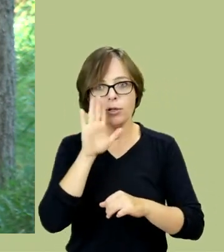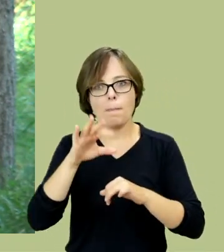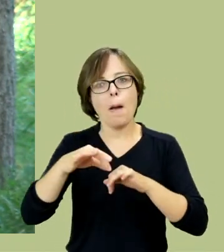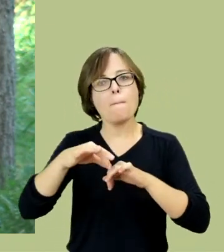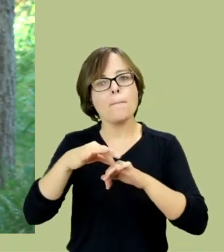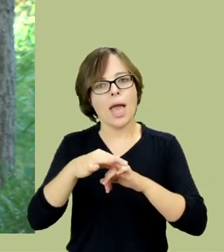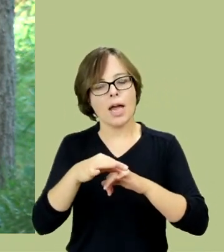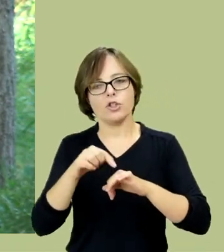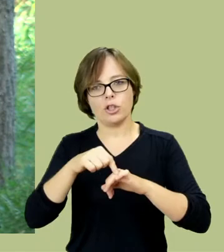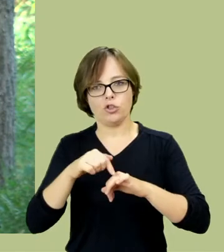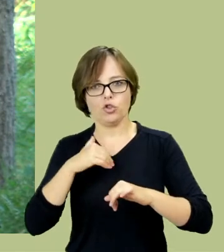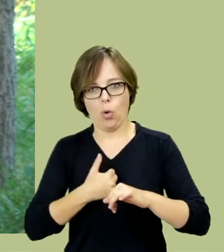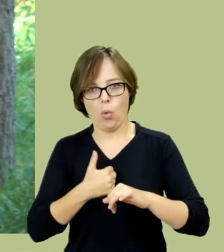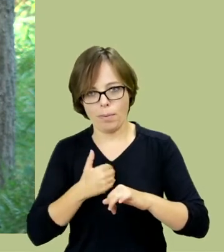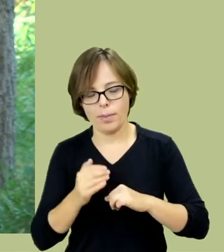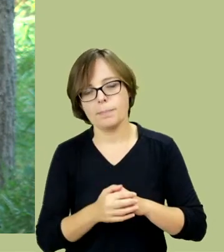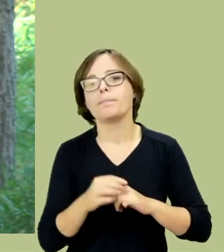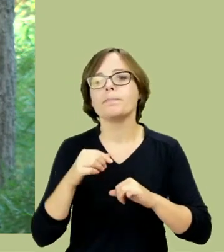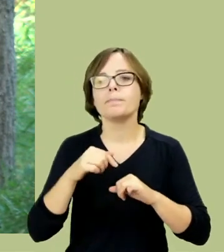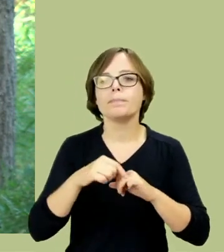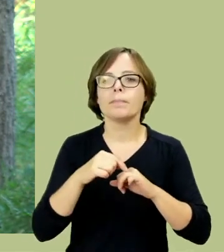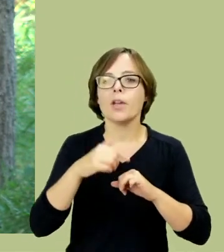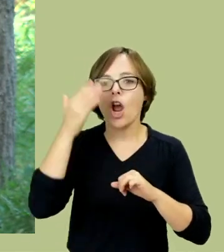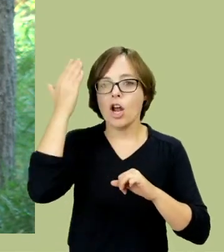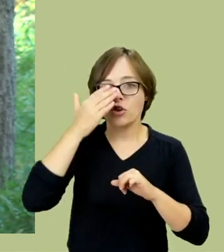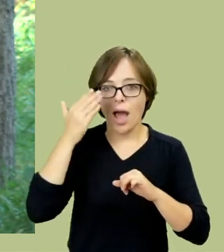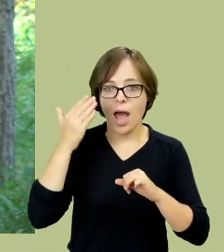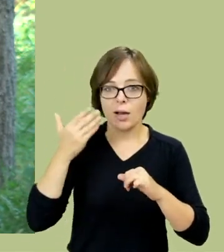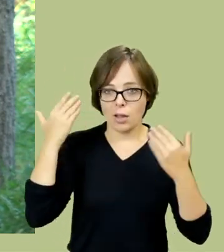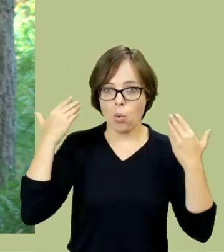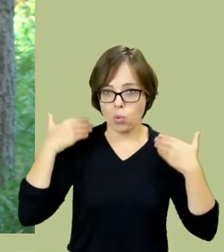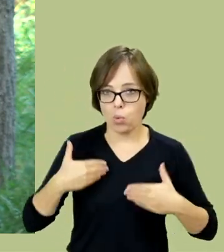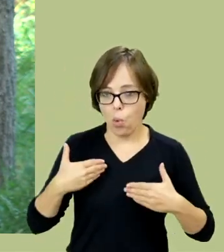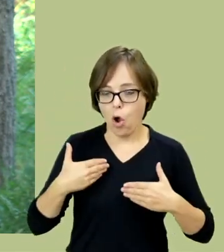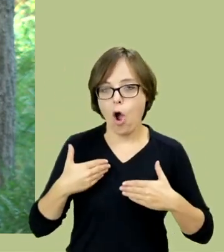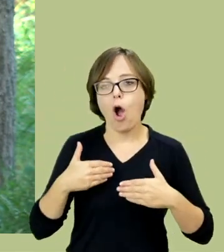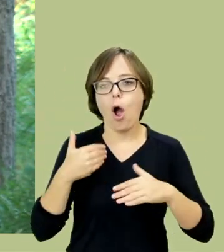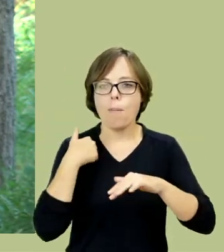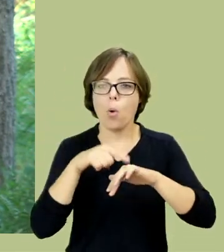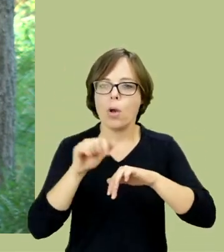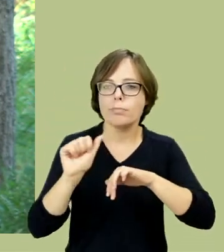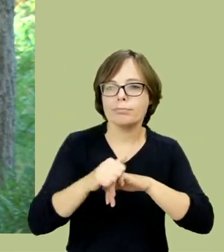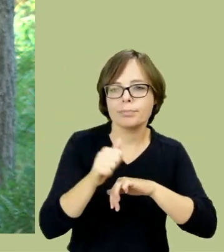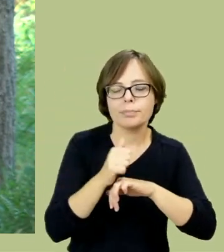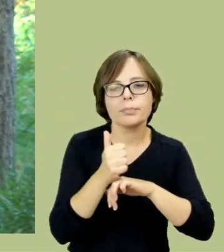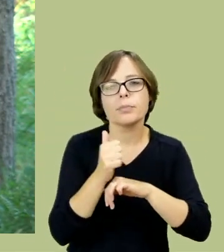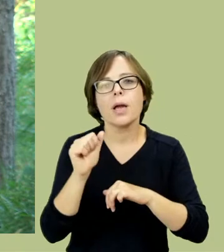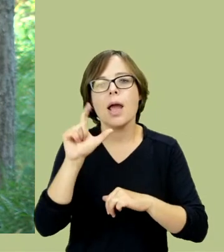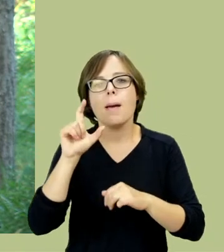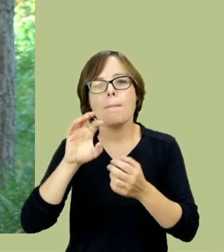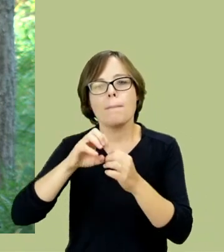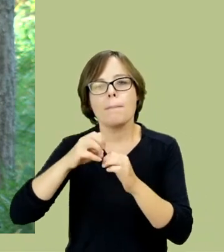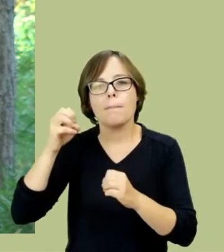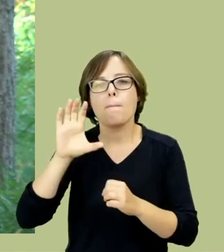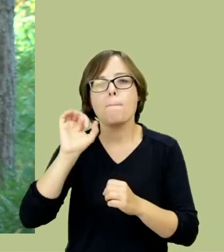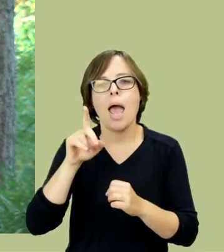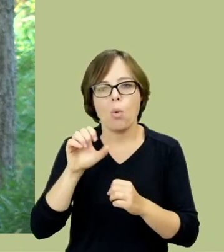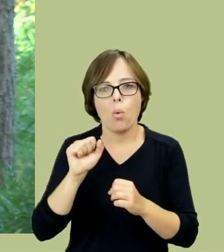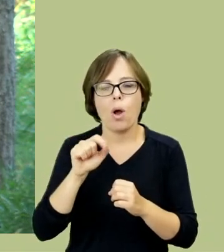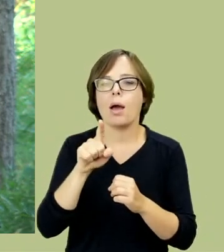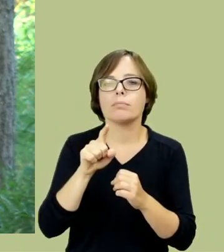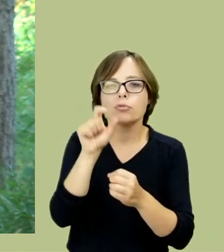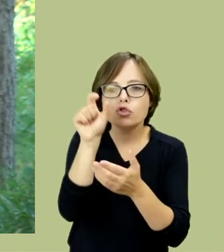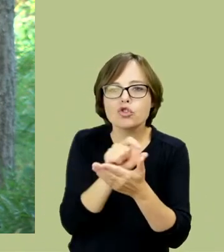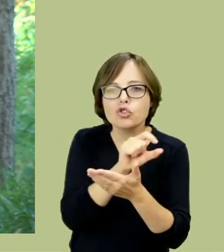żałobny, na którym na czarnym tle były wyrzeźbione perłami, był wyrzeźbiony krzyż powstańczy, chciała